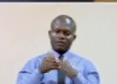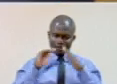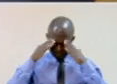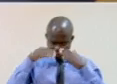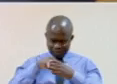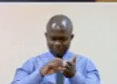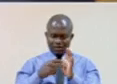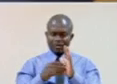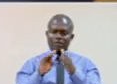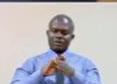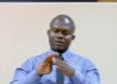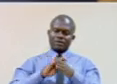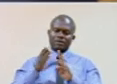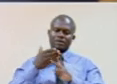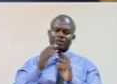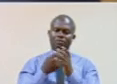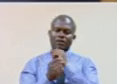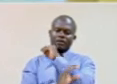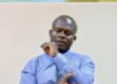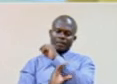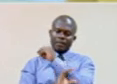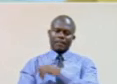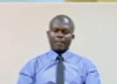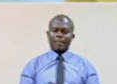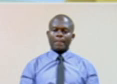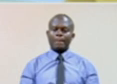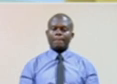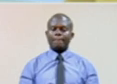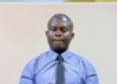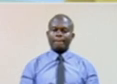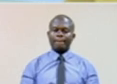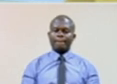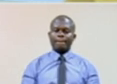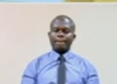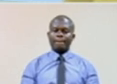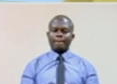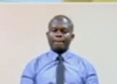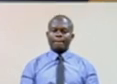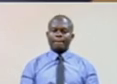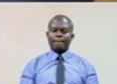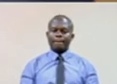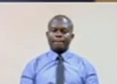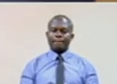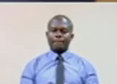mishinga y'ishoramari iri hagati y'ibihugu byombi. Avant de venir ici, j'étais à Casablanca Financial City,